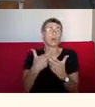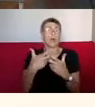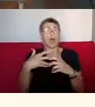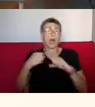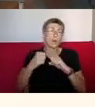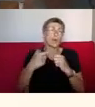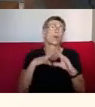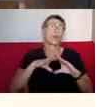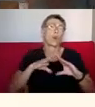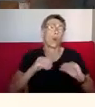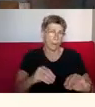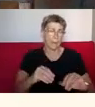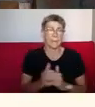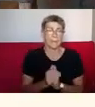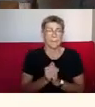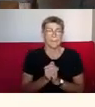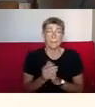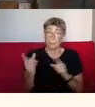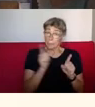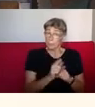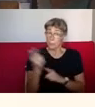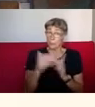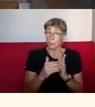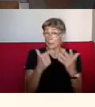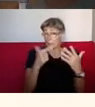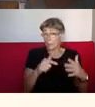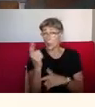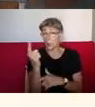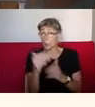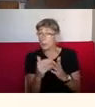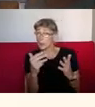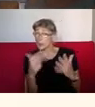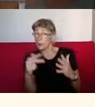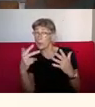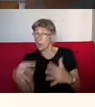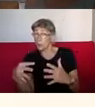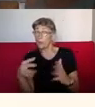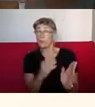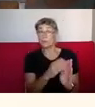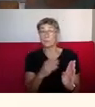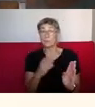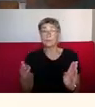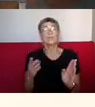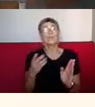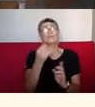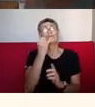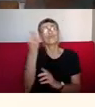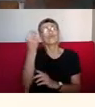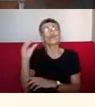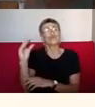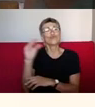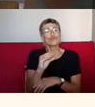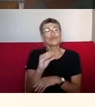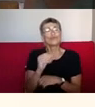Alors, on a aussi eu la chance en 2017, 2018, 2019 d'avoir un petit budget.